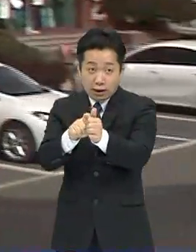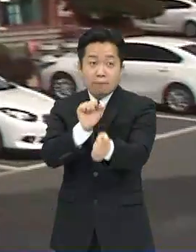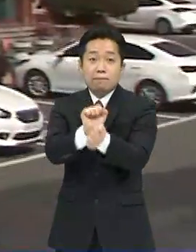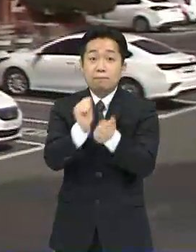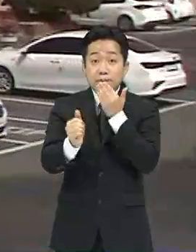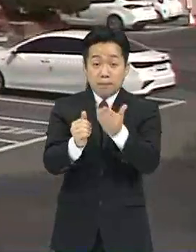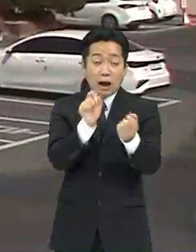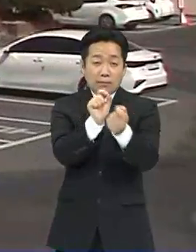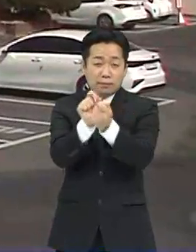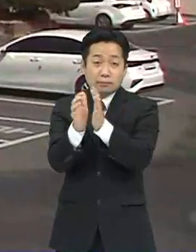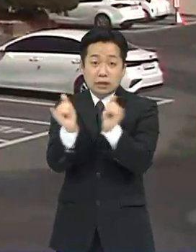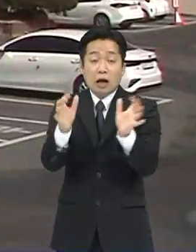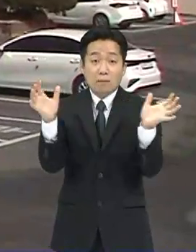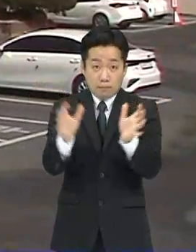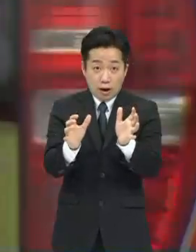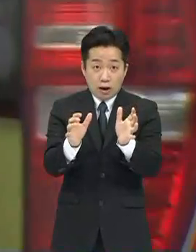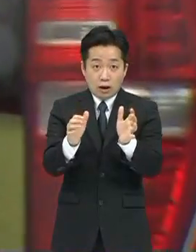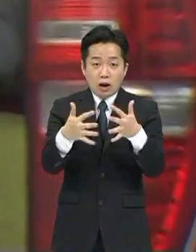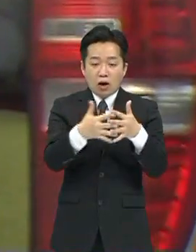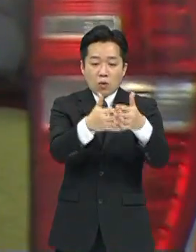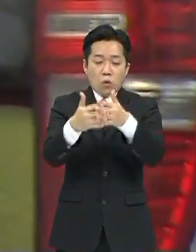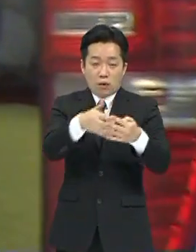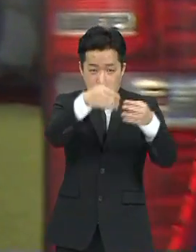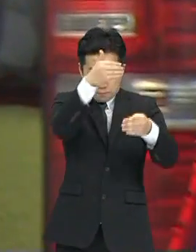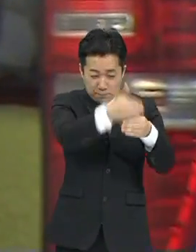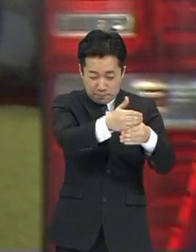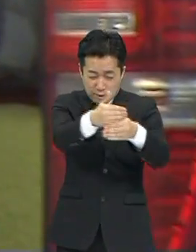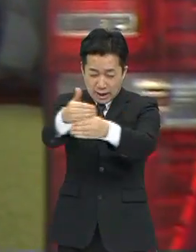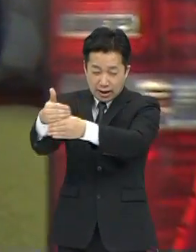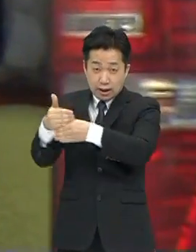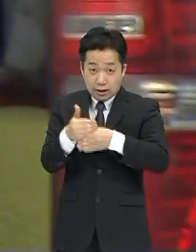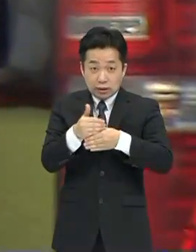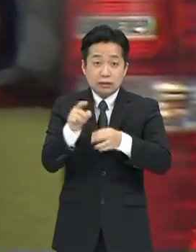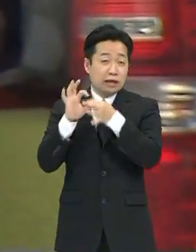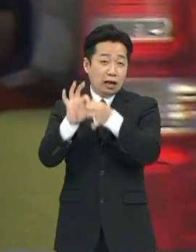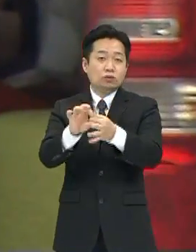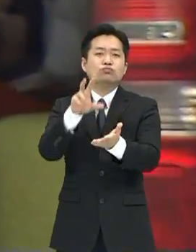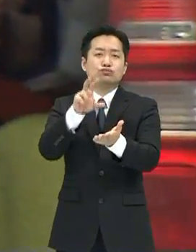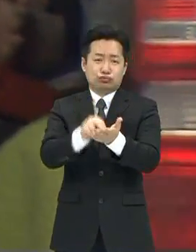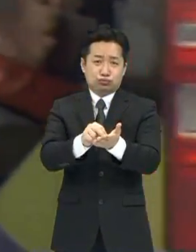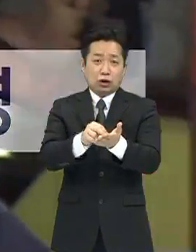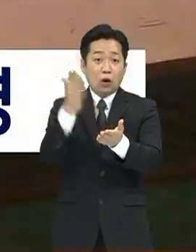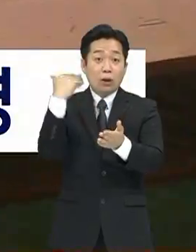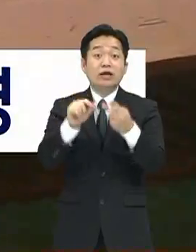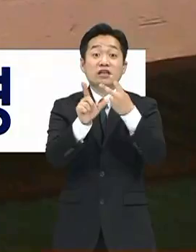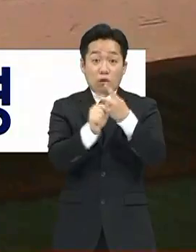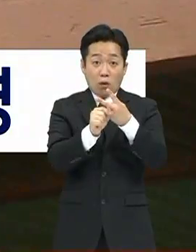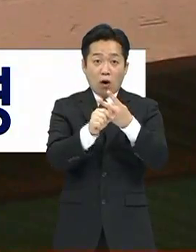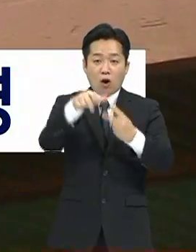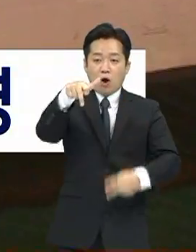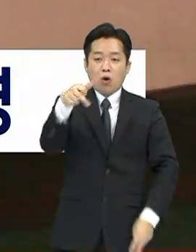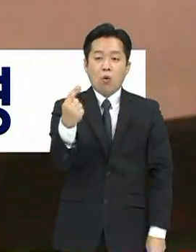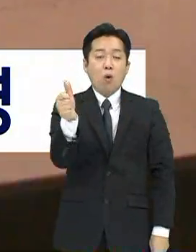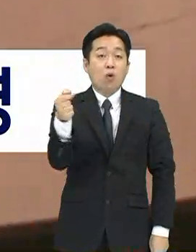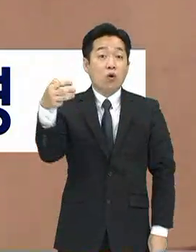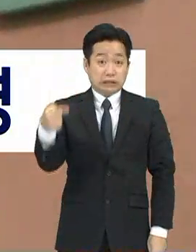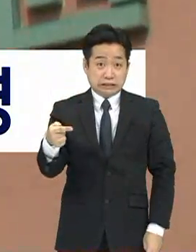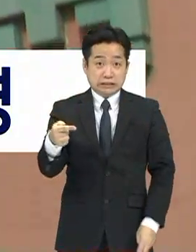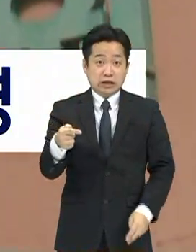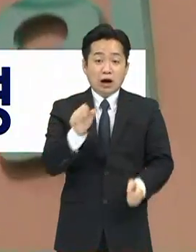높은 접촉자들이 모인 코어트 격리를 계속 유지하는 것도 문제입니다. 지난 6월 코어트 격리됐던